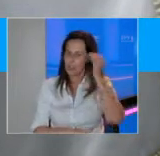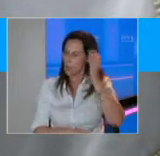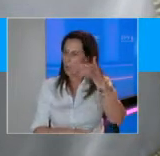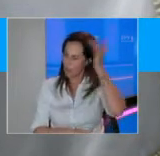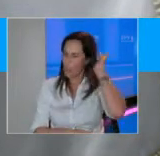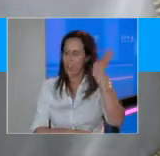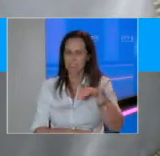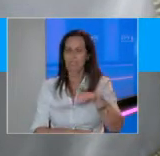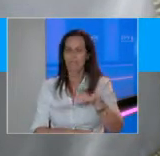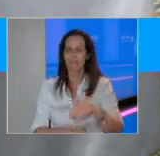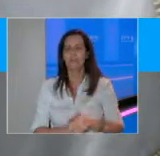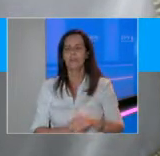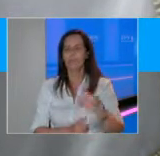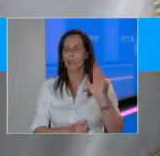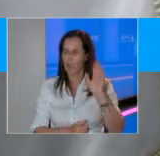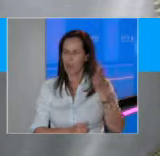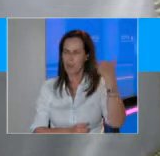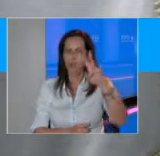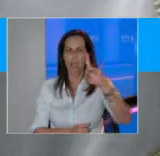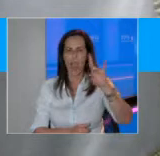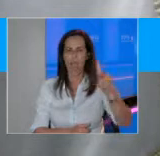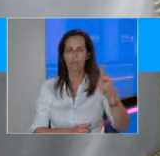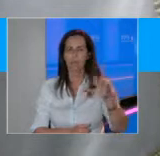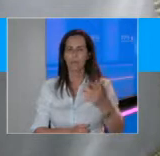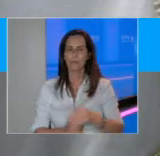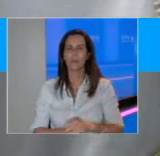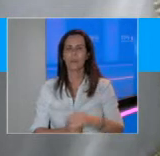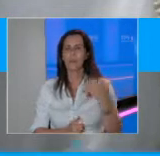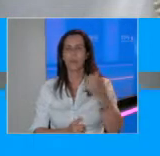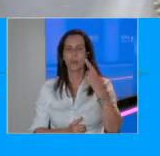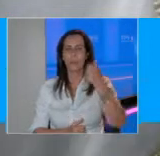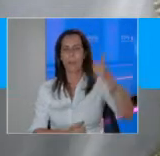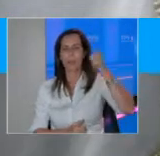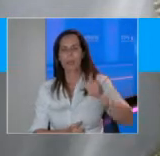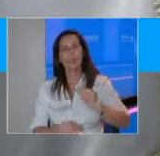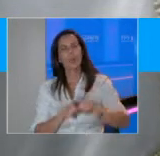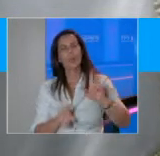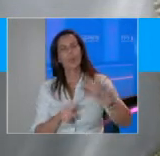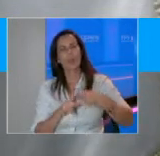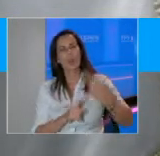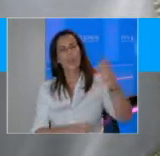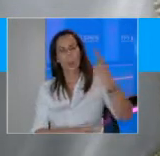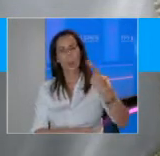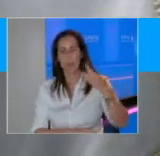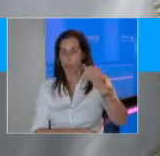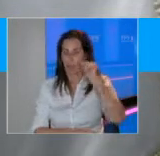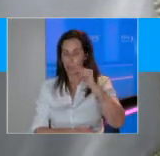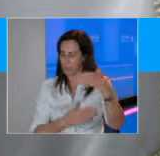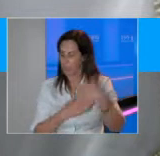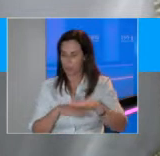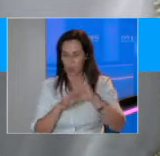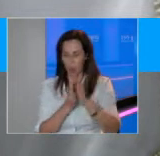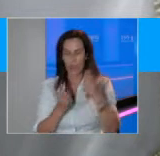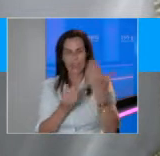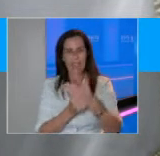אני זוכר את זה עם חלוץ, עם אמנון שחק, זיכרונו לברכה. עוד בקדנציה הראשונה הוא תמיד רואה ברמטכ"לים איזשהו איום. שגבי אשכנזי סיים את כל